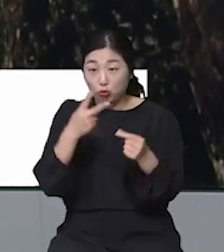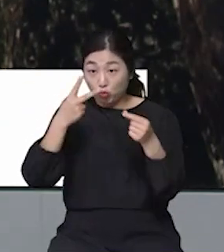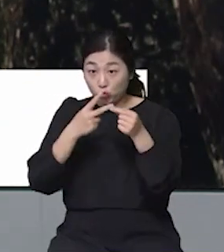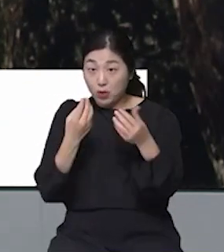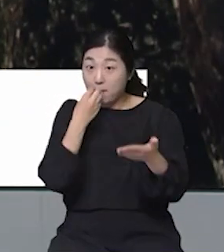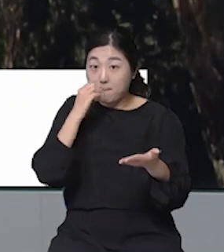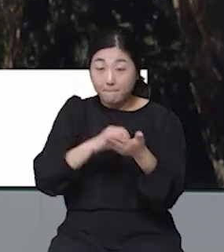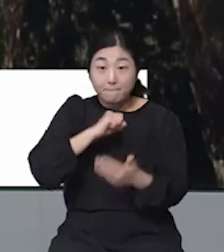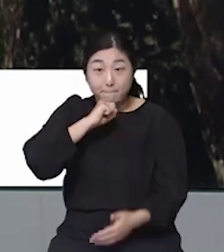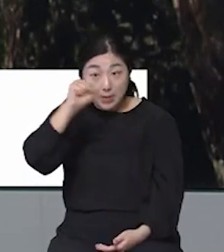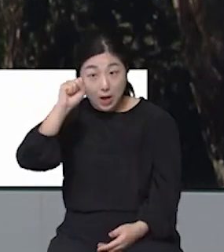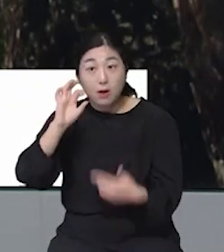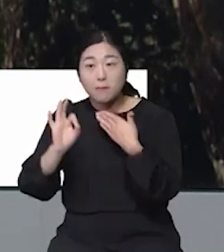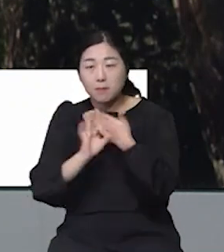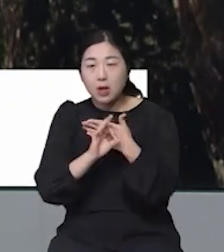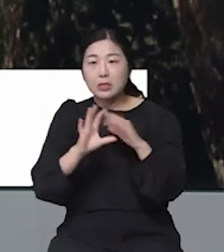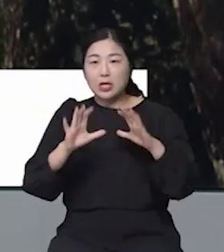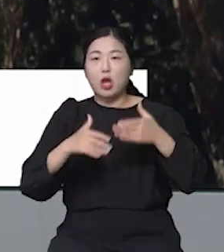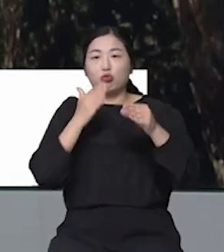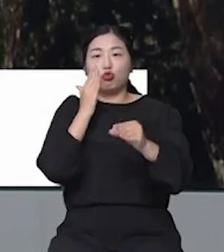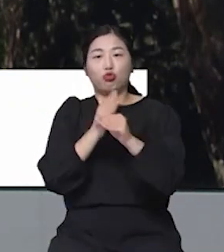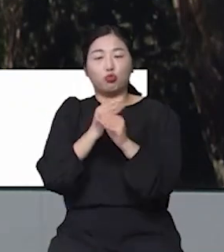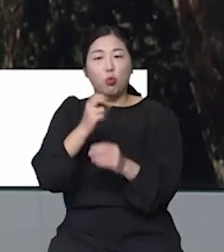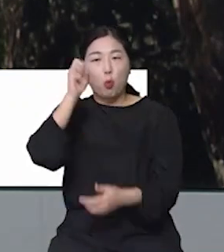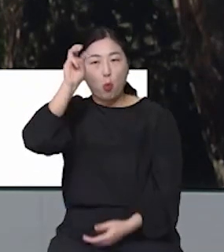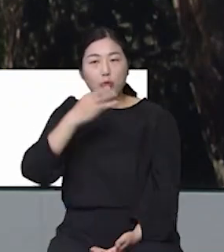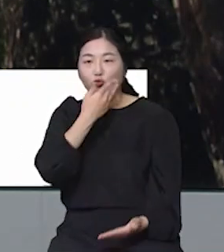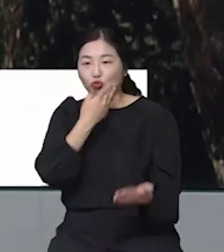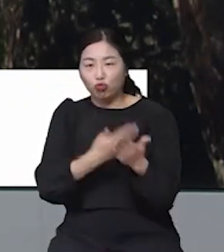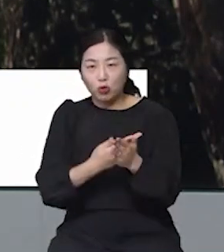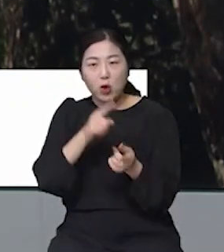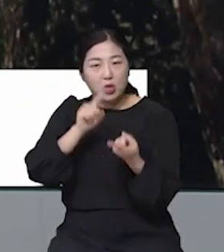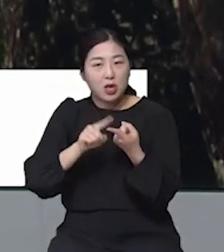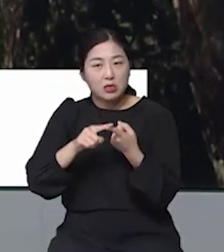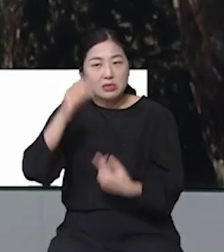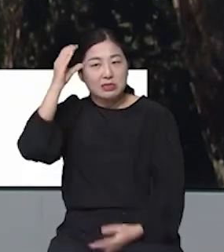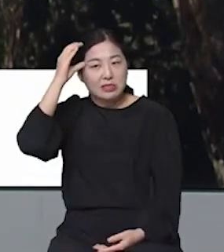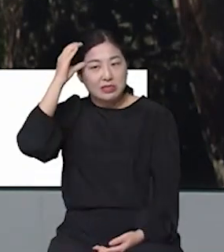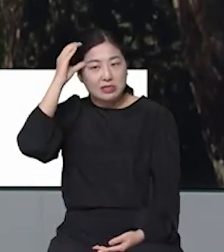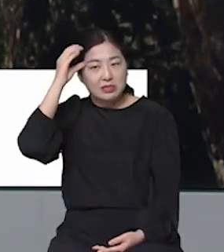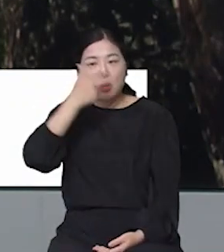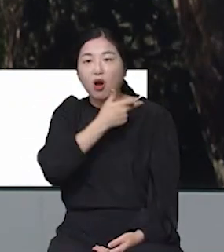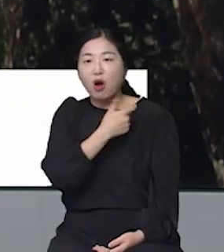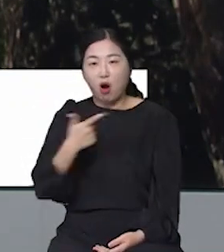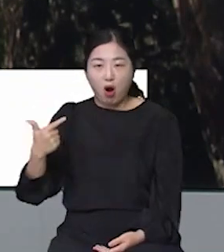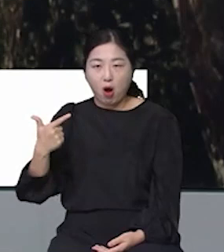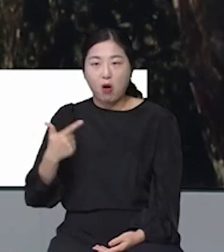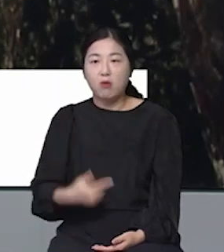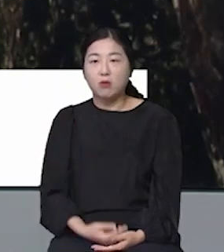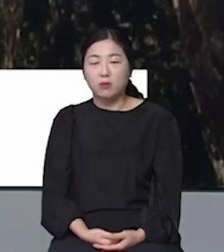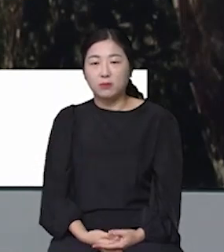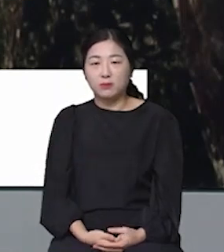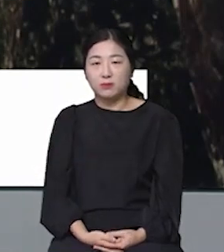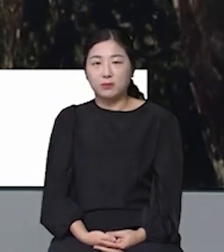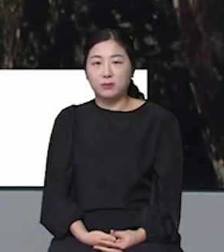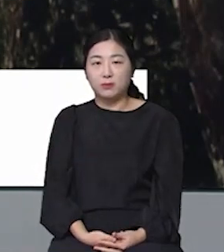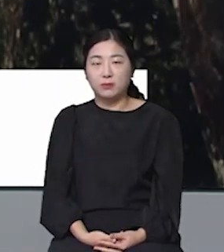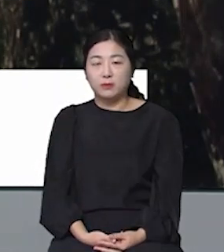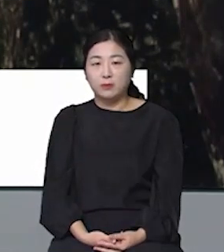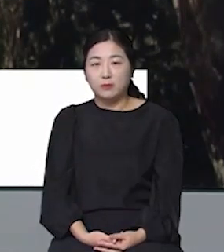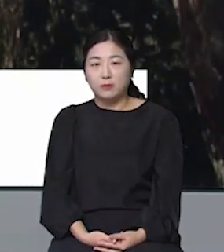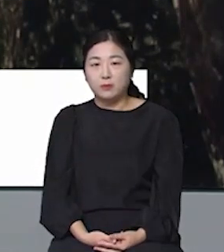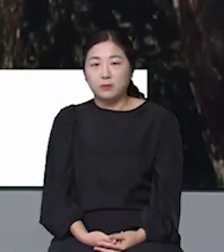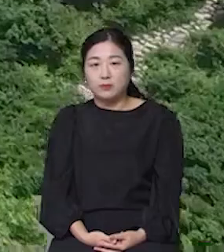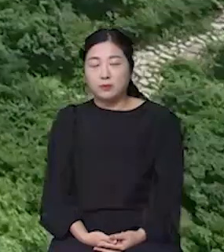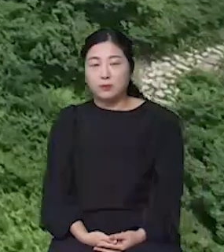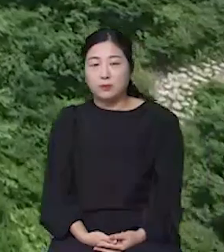성공한다면 세계 지질공원 중심지로서의 광주의 중요성도 한층 커질 것으로 전망됩니다. 이형길 기자입니다.